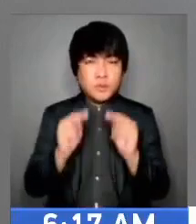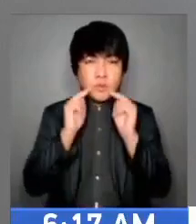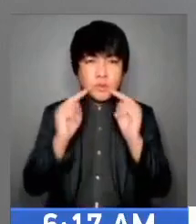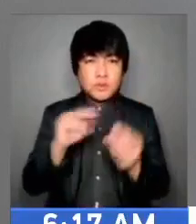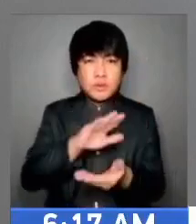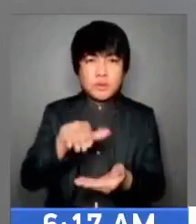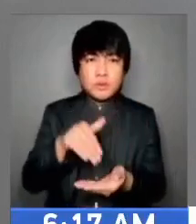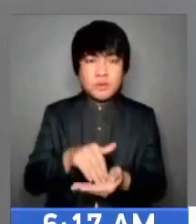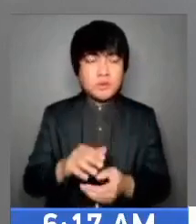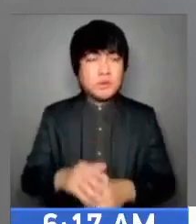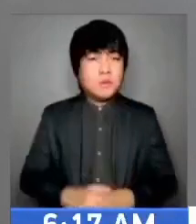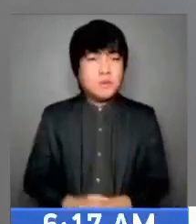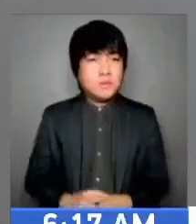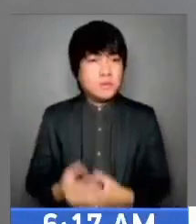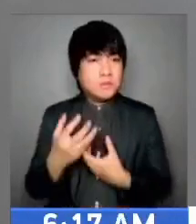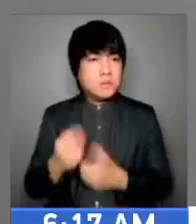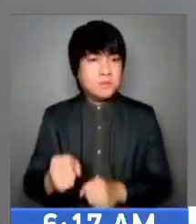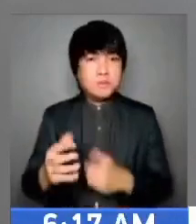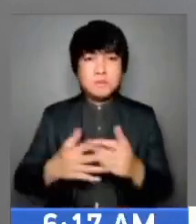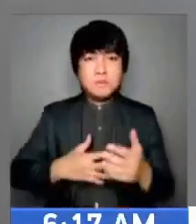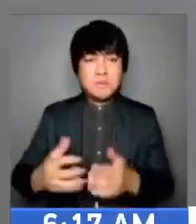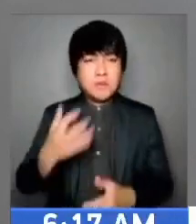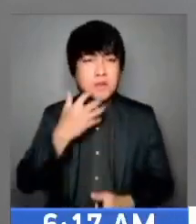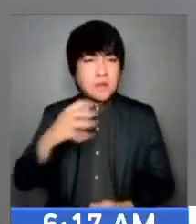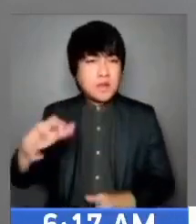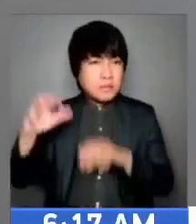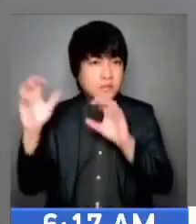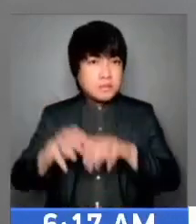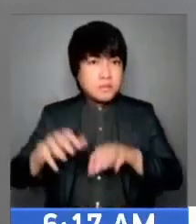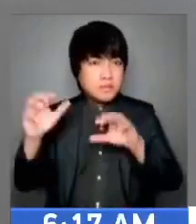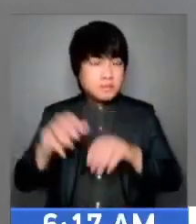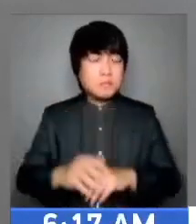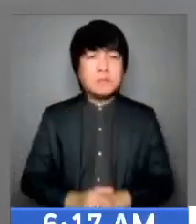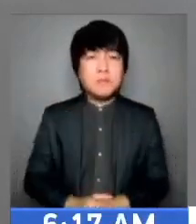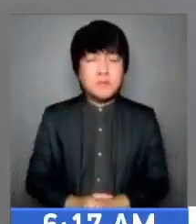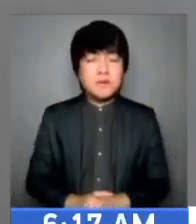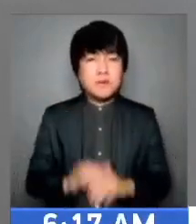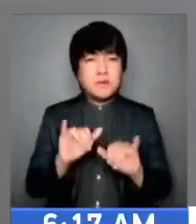panahon. Know the weather before you go para mark safe lagi mga kapuso.